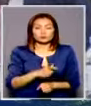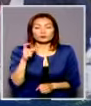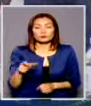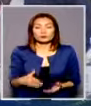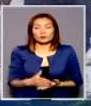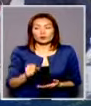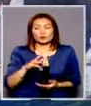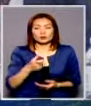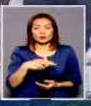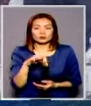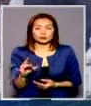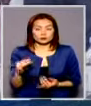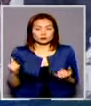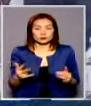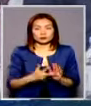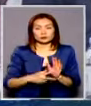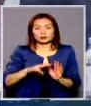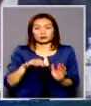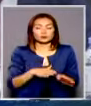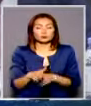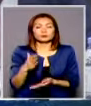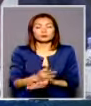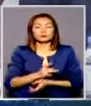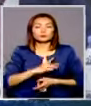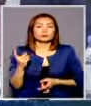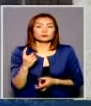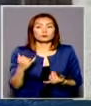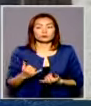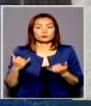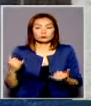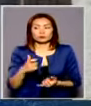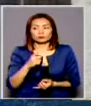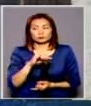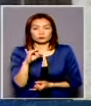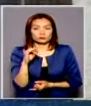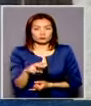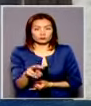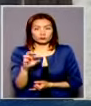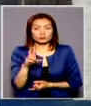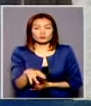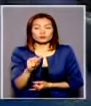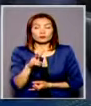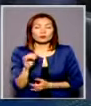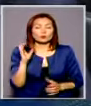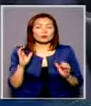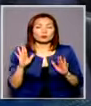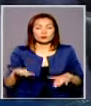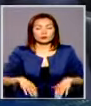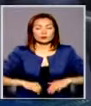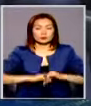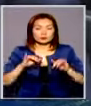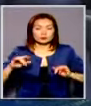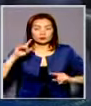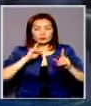академигі Аманкелді Шамғонов 80 жасқа толды. Мерейтой иесінің құрметіне Халел Досмұхамедов атындағы Атырау университетінде